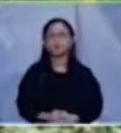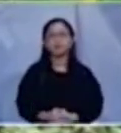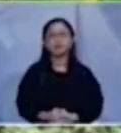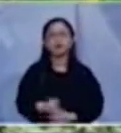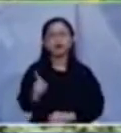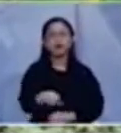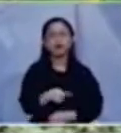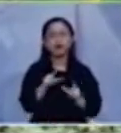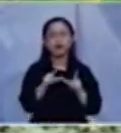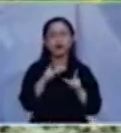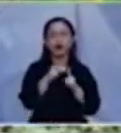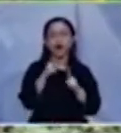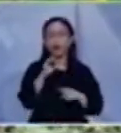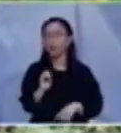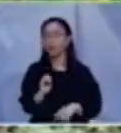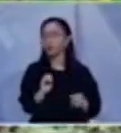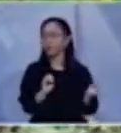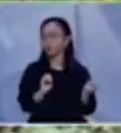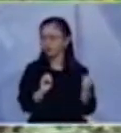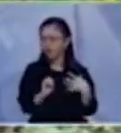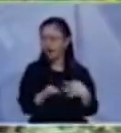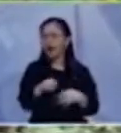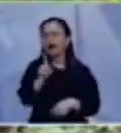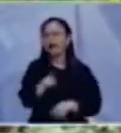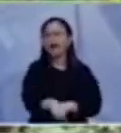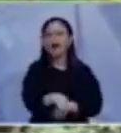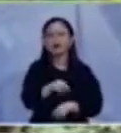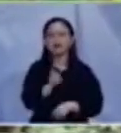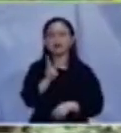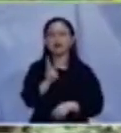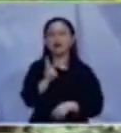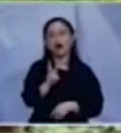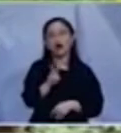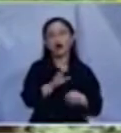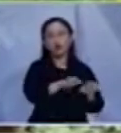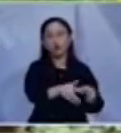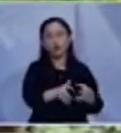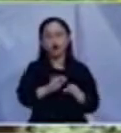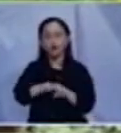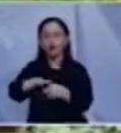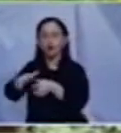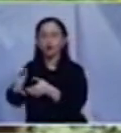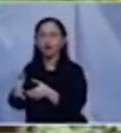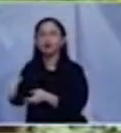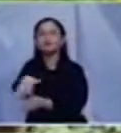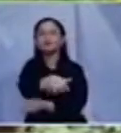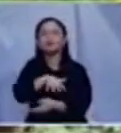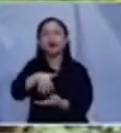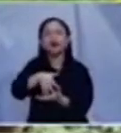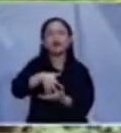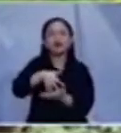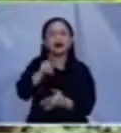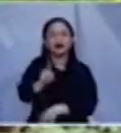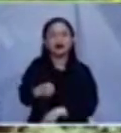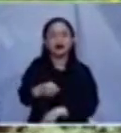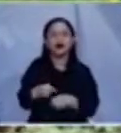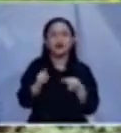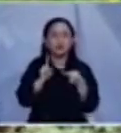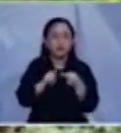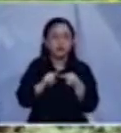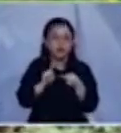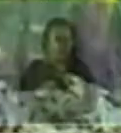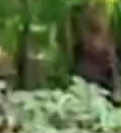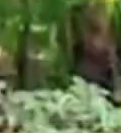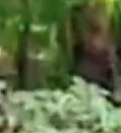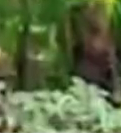Berdasarkan Organisasi Kesehatan Dunia WHO, ada 3 kelompok individu yang rentan terpapar oleh virus monkeypox. Di antaranya adalah